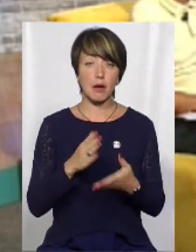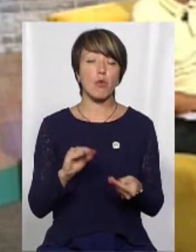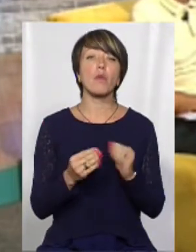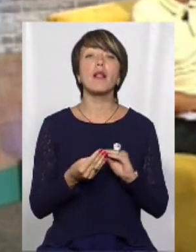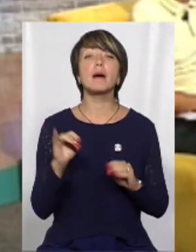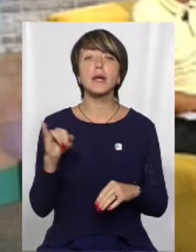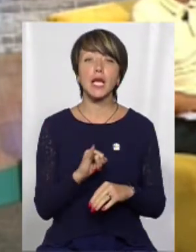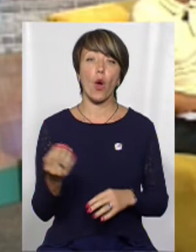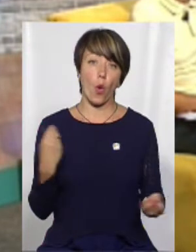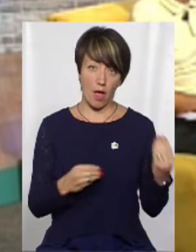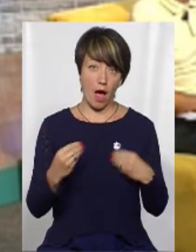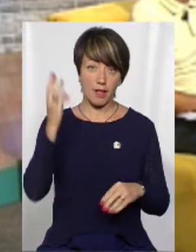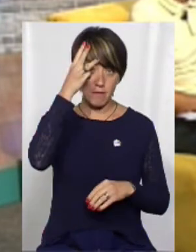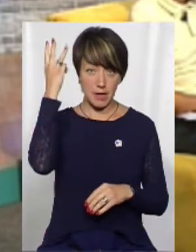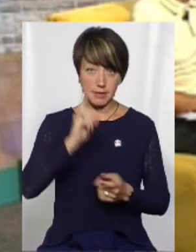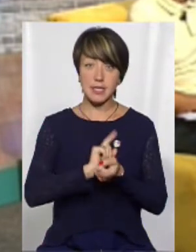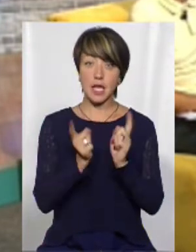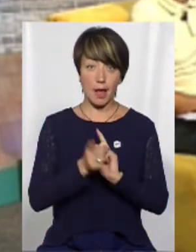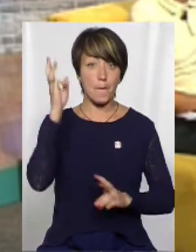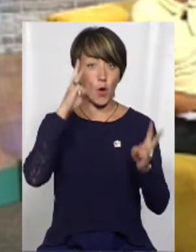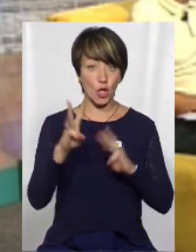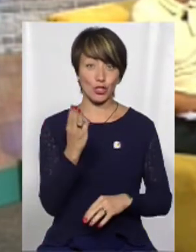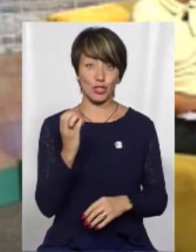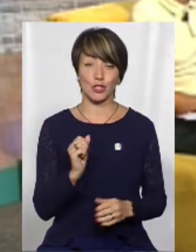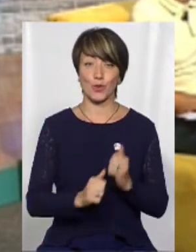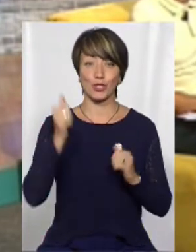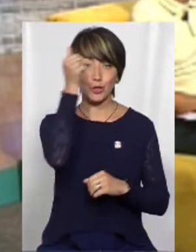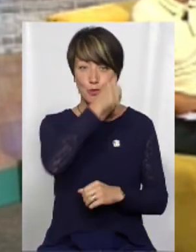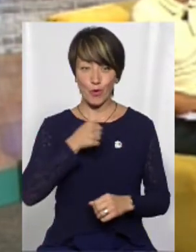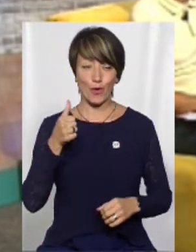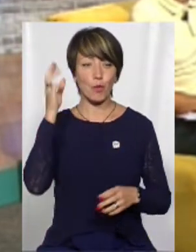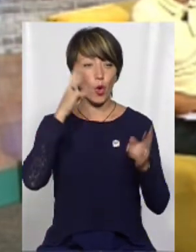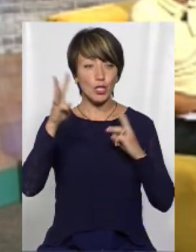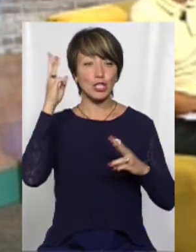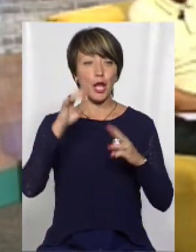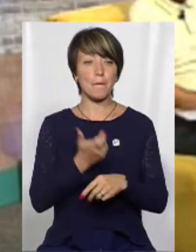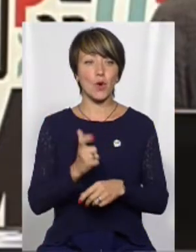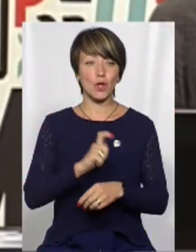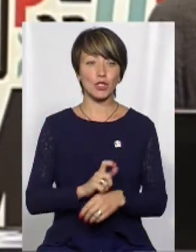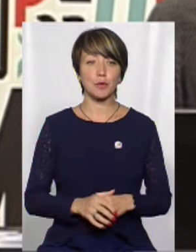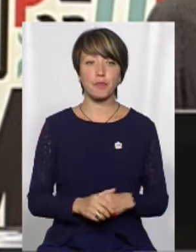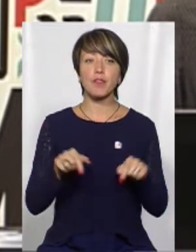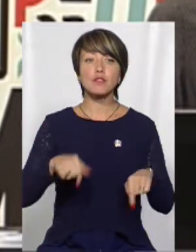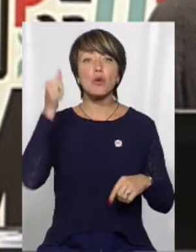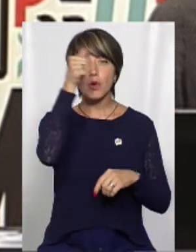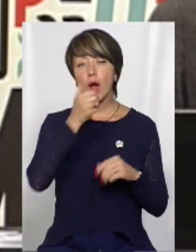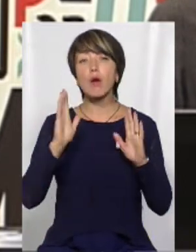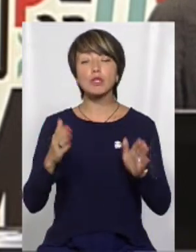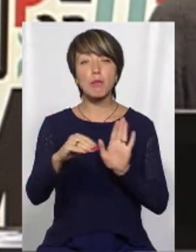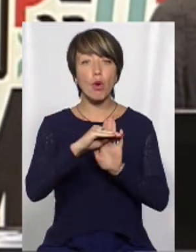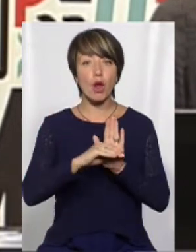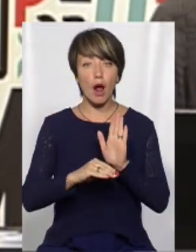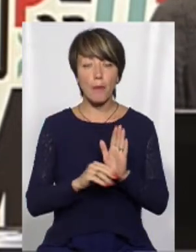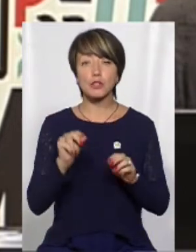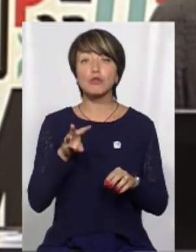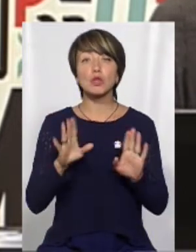звісно, одягатися в Хмельницькі стає модніше. З кожним роком все модніше і модніше. Ну, а у цьому році яка буде програма? Чим